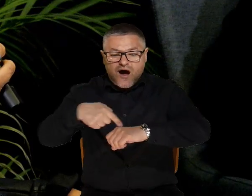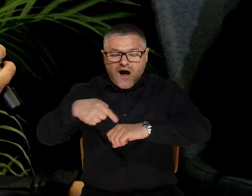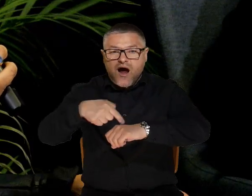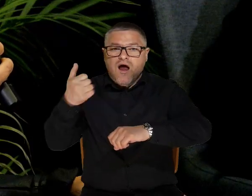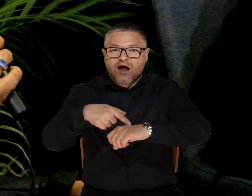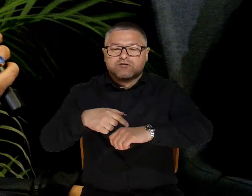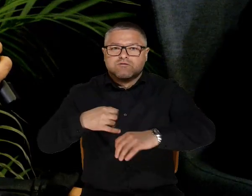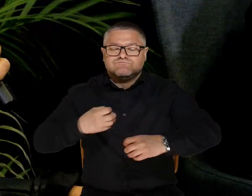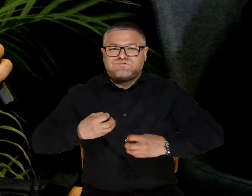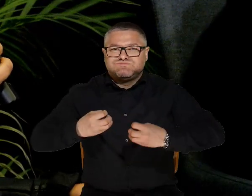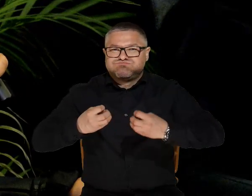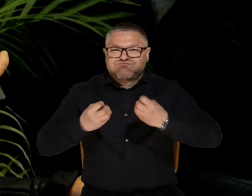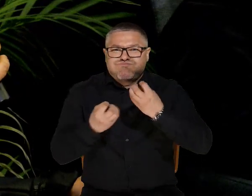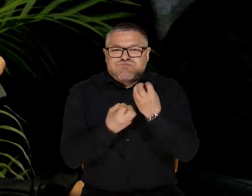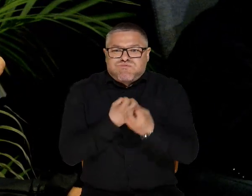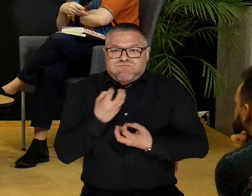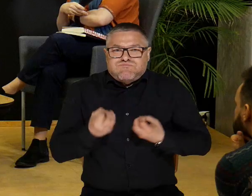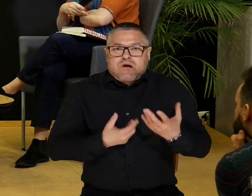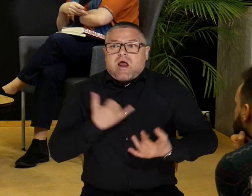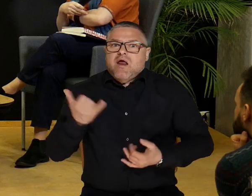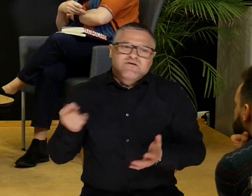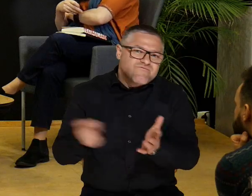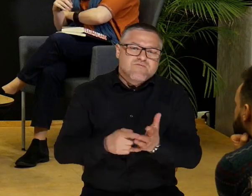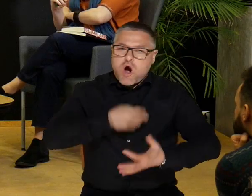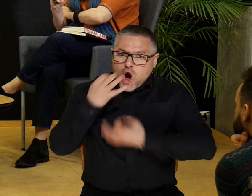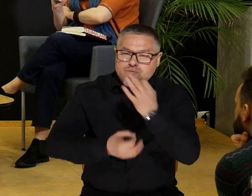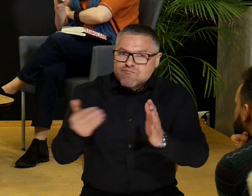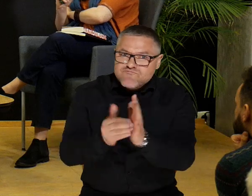jeszcze buzuje i jeszcze wymaga właśnie opowiedzenia.